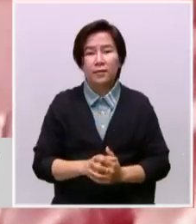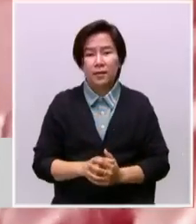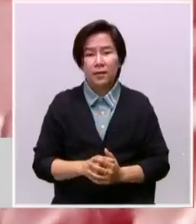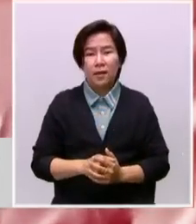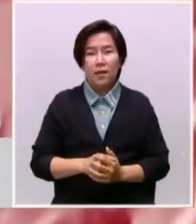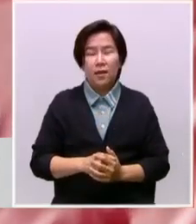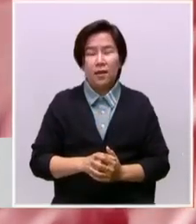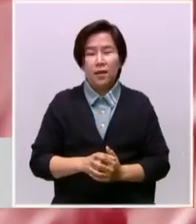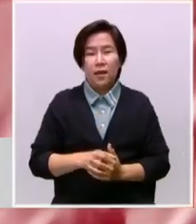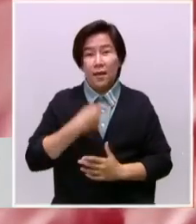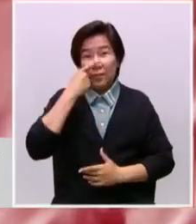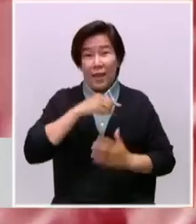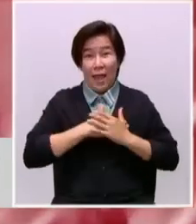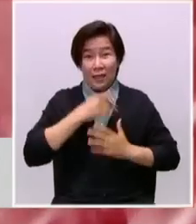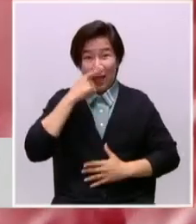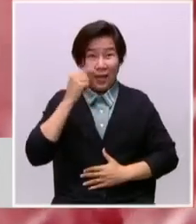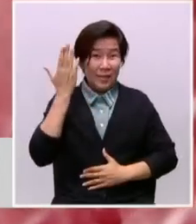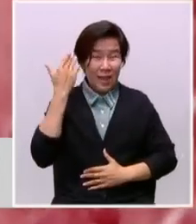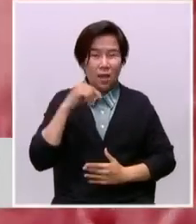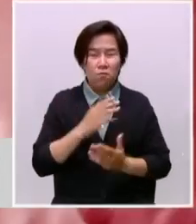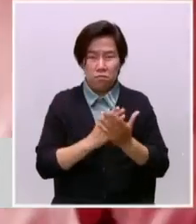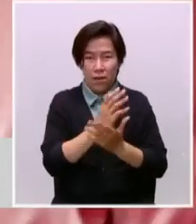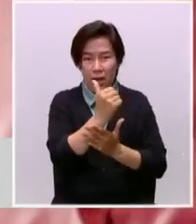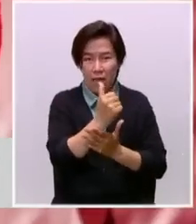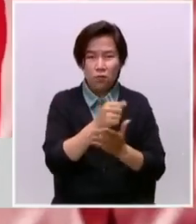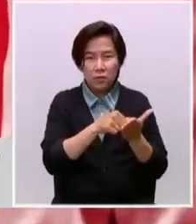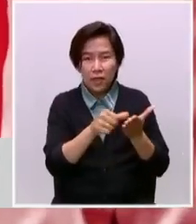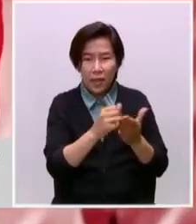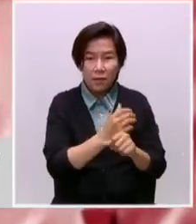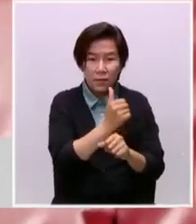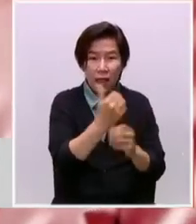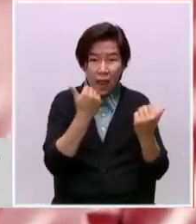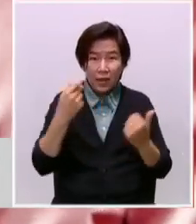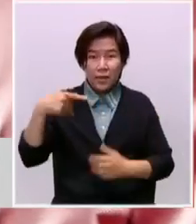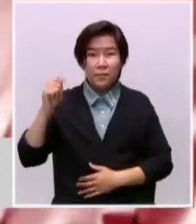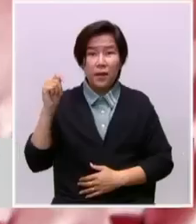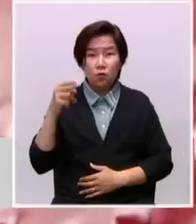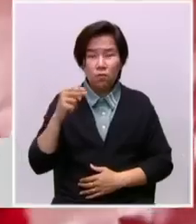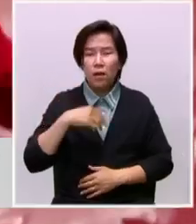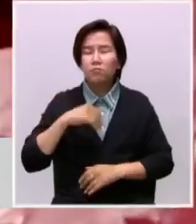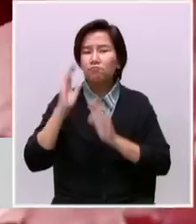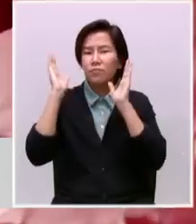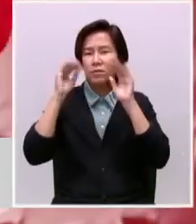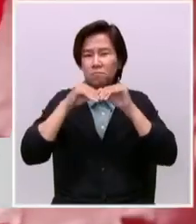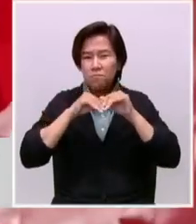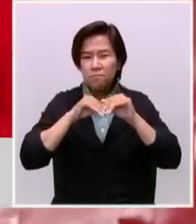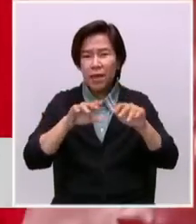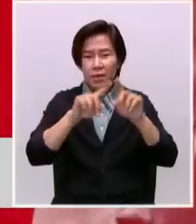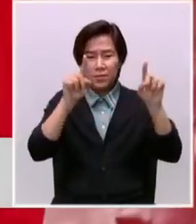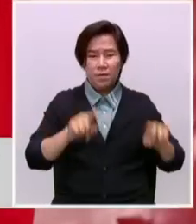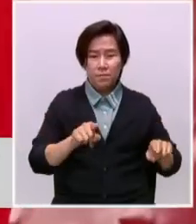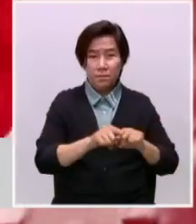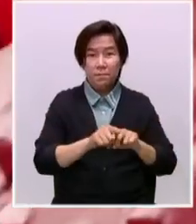เป้าหมายแลนสไลในจังหวัดปทุมธานีด้วยการให้ประชาชนลงคะแนนในบัตรเลือกตั้ใบเลือกทั้ง